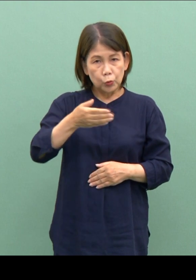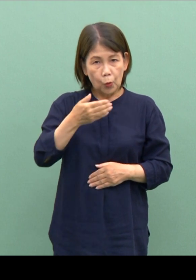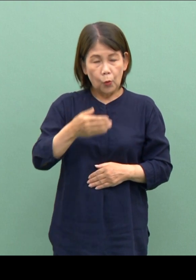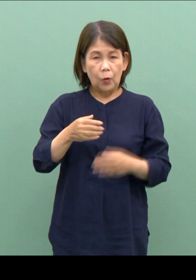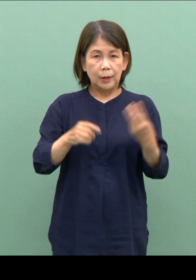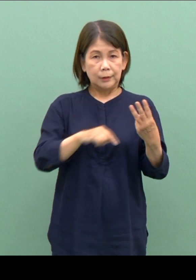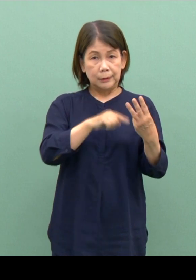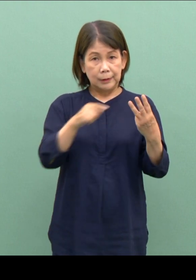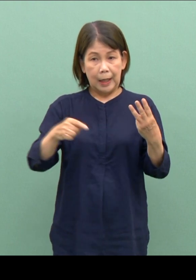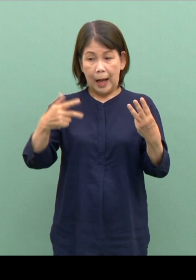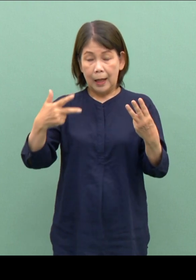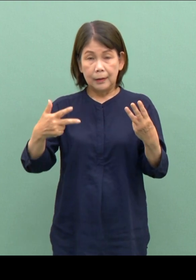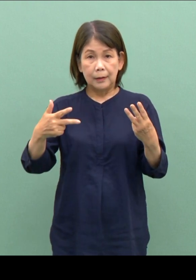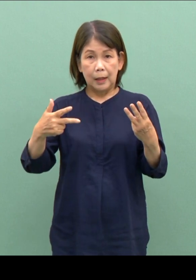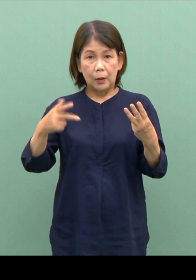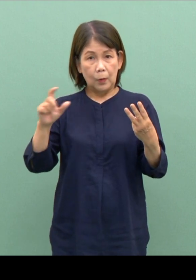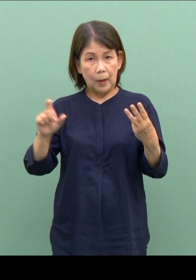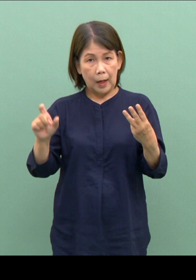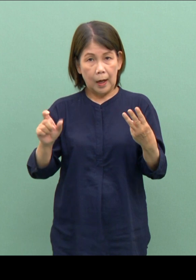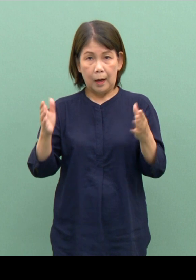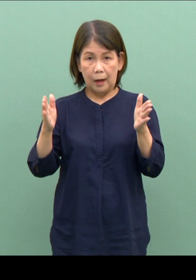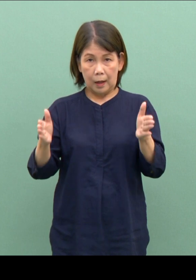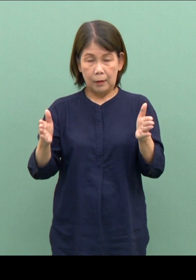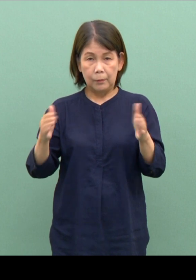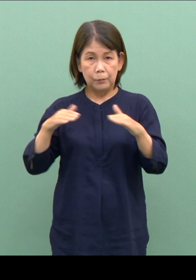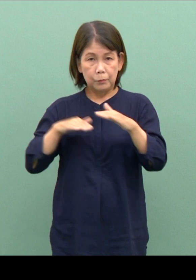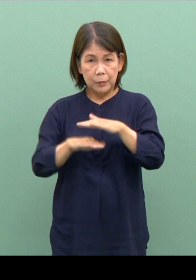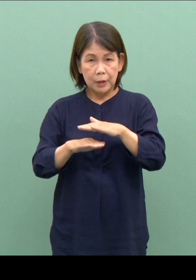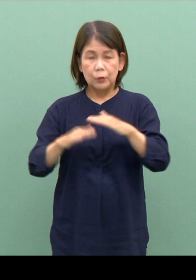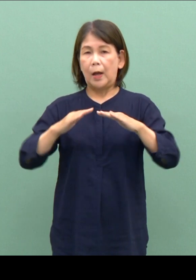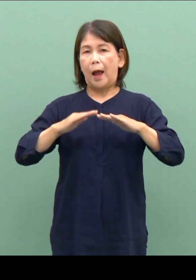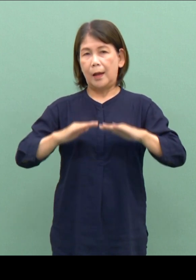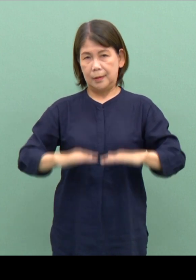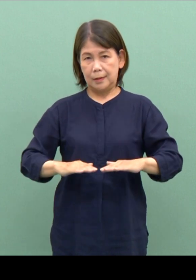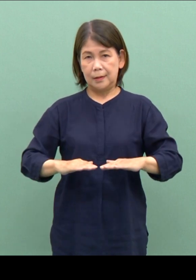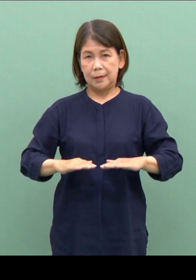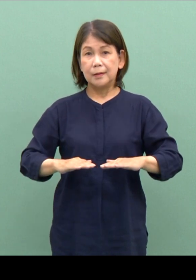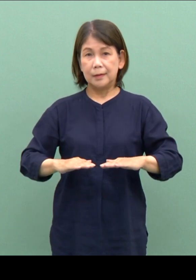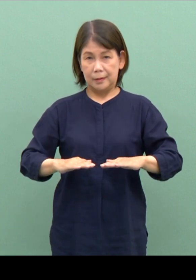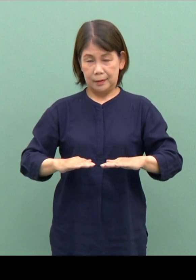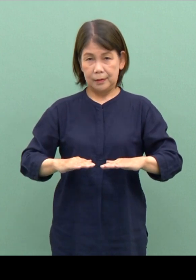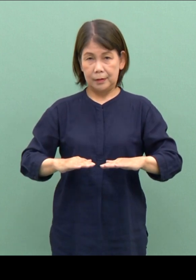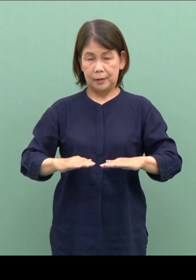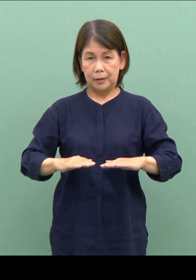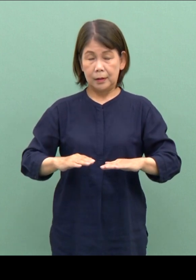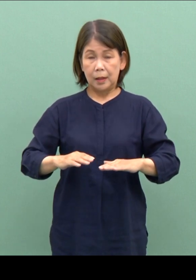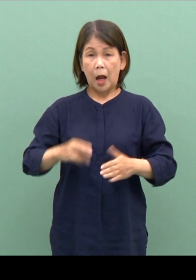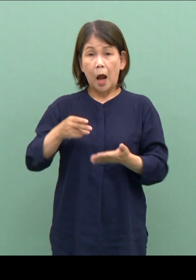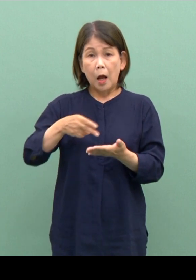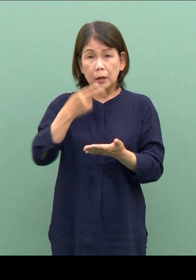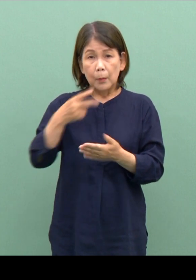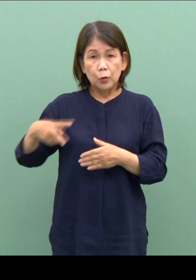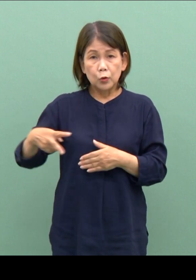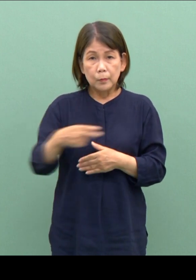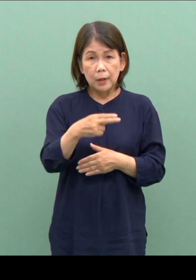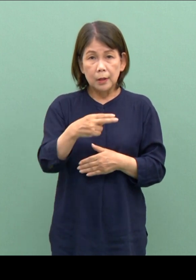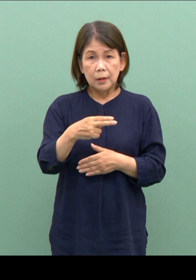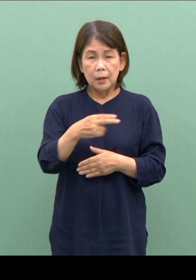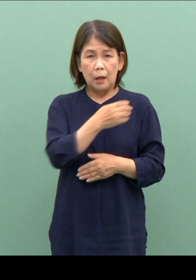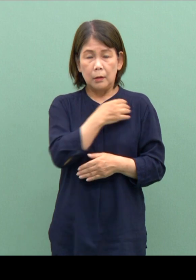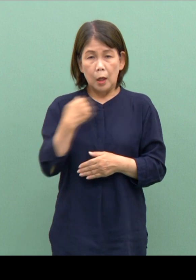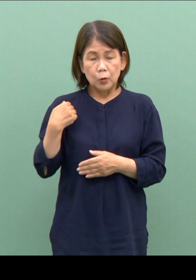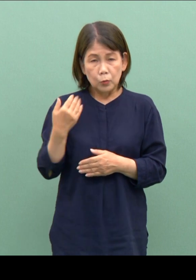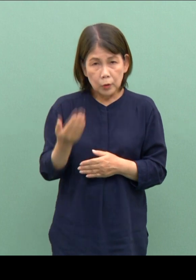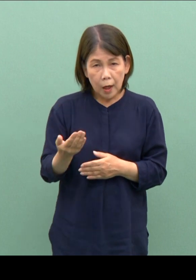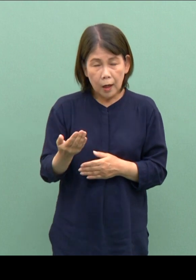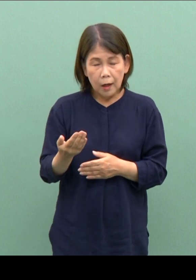分、できれば1週間分を備蓄しておくと安心です。備蓄品の賞味期限や使用期限は定期的に